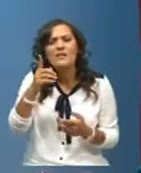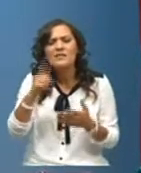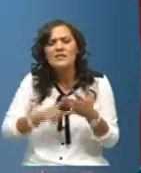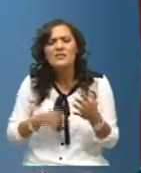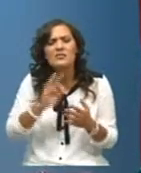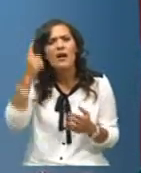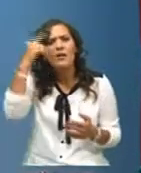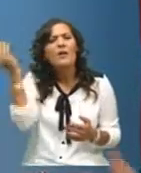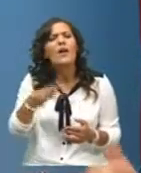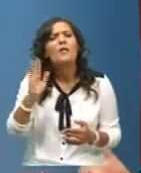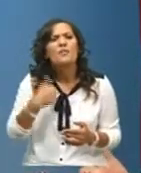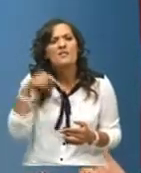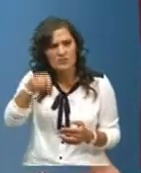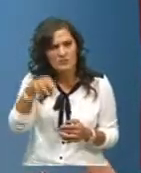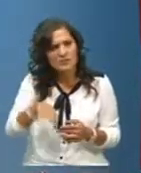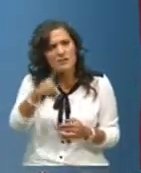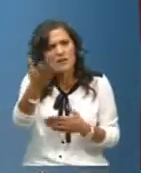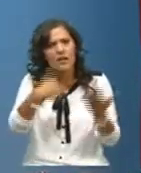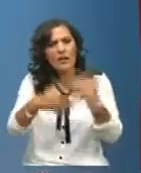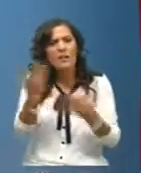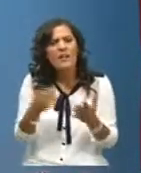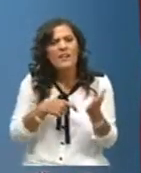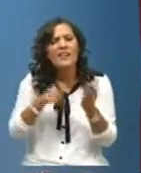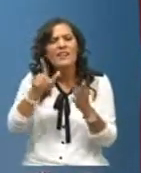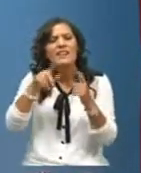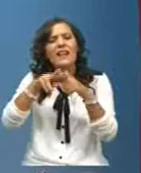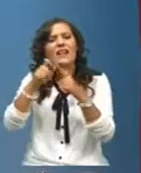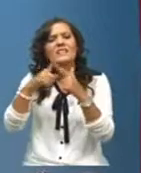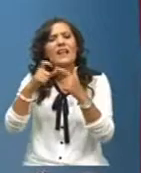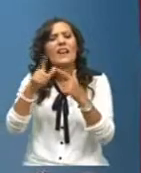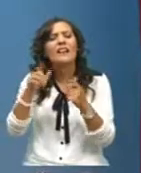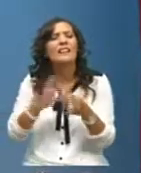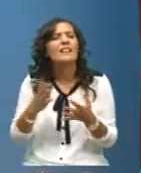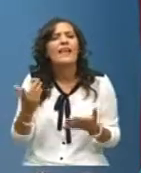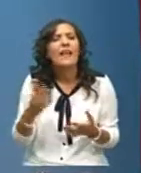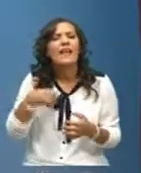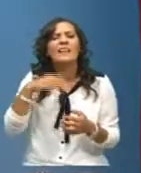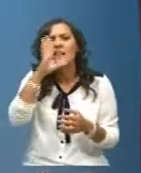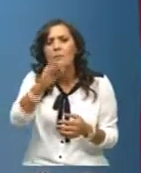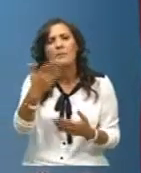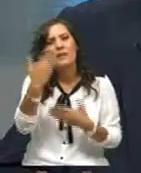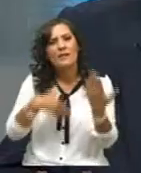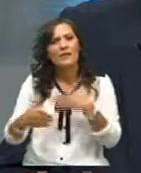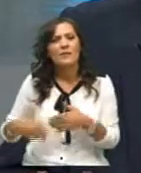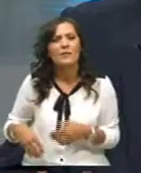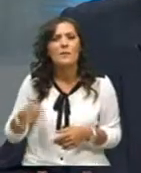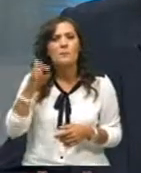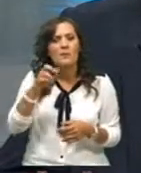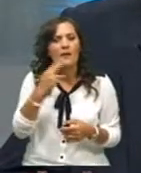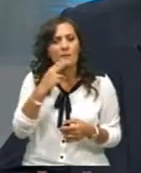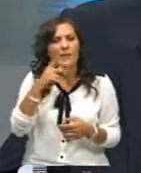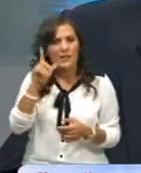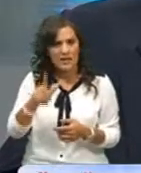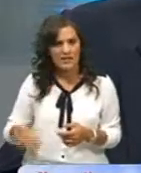seçerek de aklıma gelmemişti şimdi siz anlatacaksın zaman önce bir lasder nedir kimdir ne iş yapar bize bir anda dır bu durumda